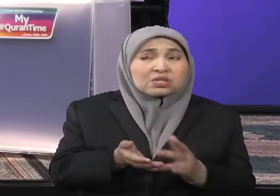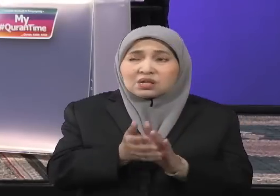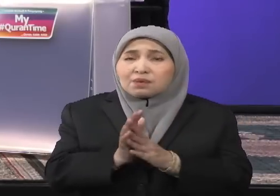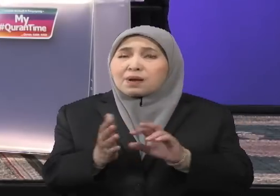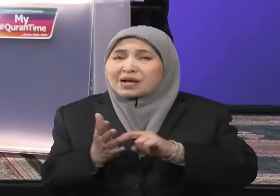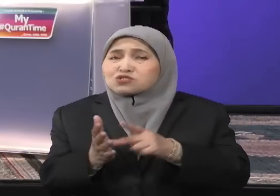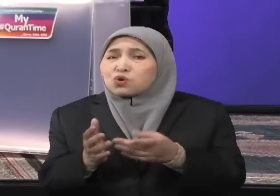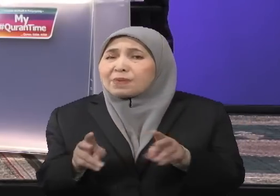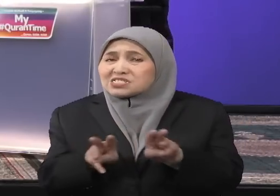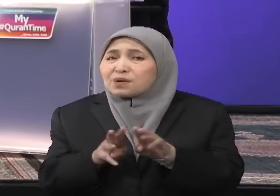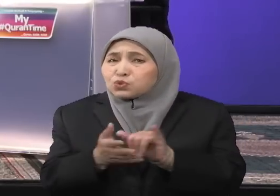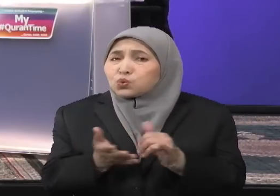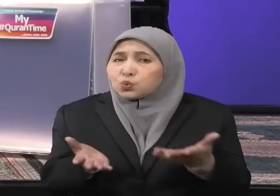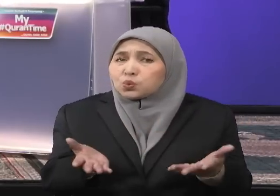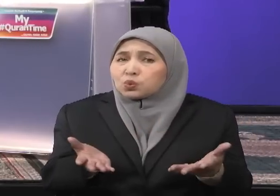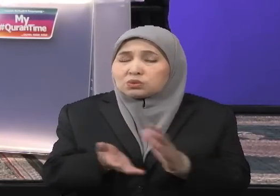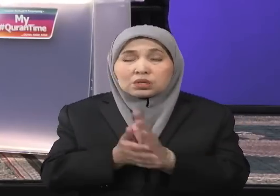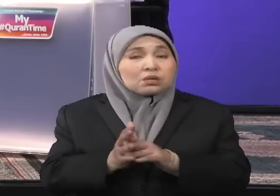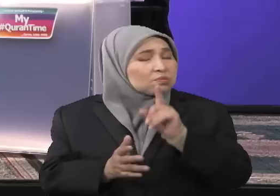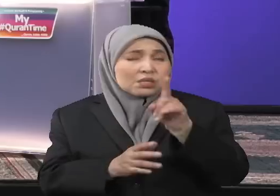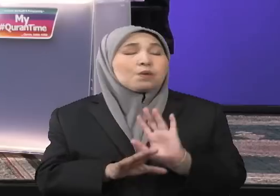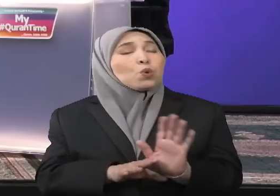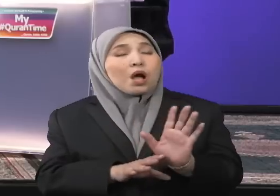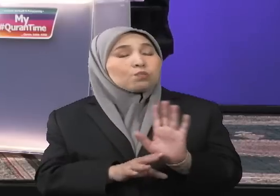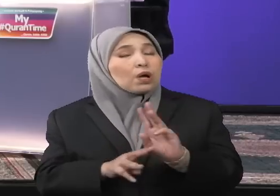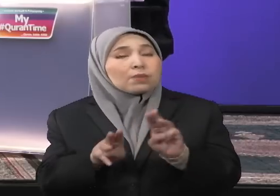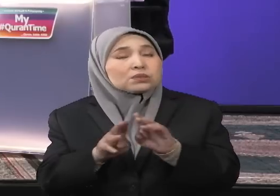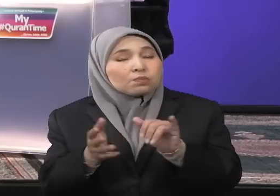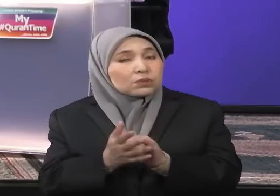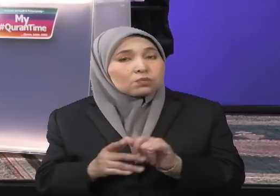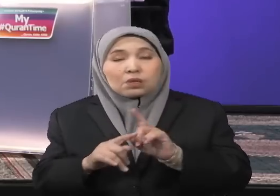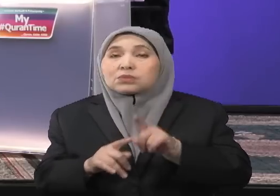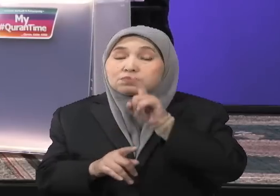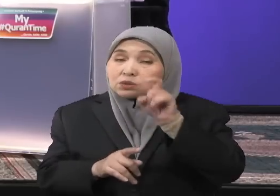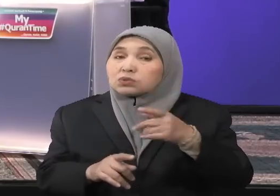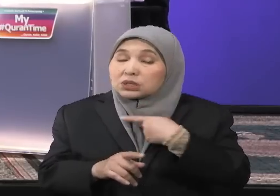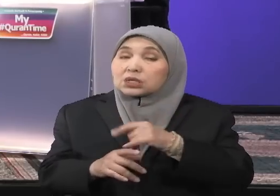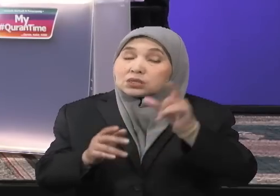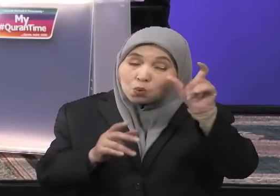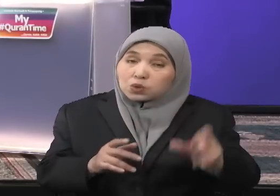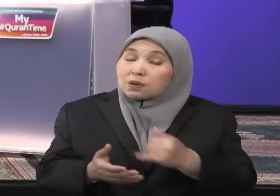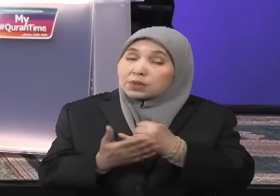juga masuk begitu Ustaz Sebenarnya bukan gitu Sepatunya kita bagaimana